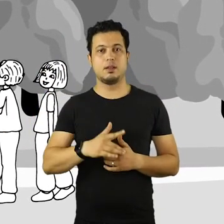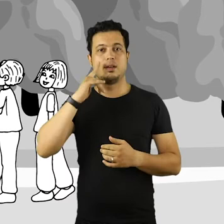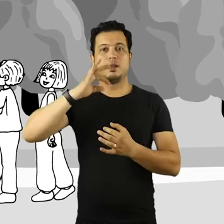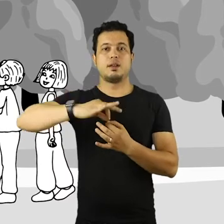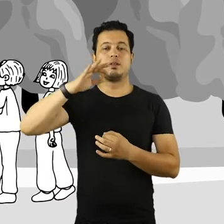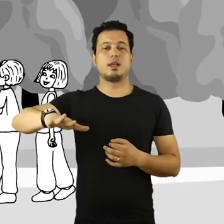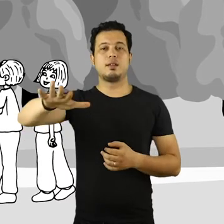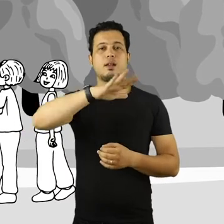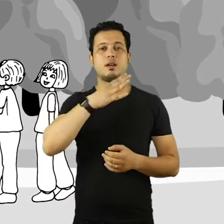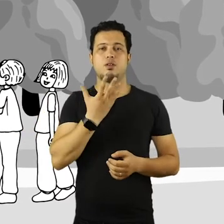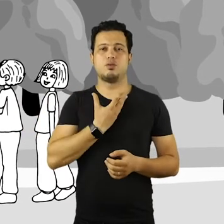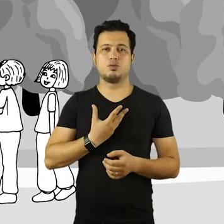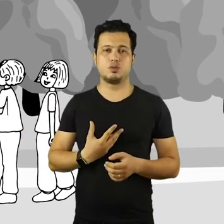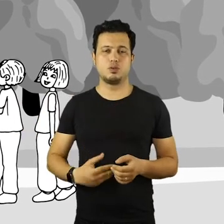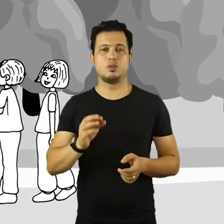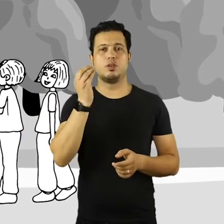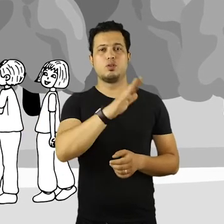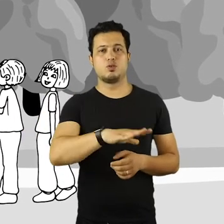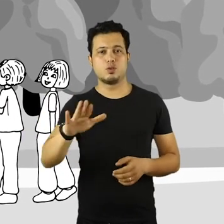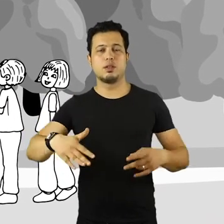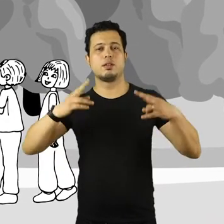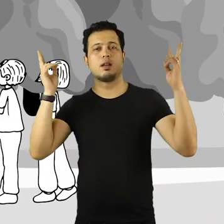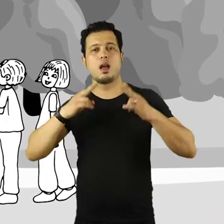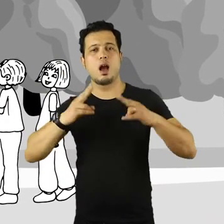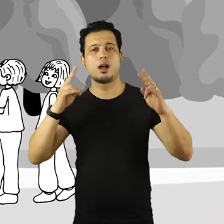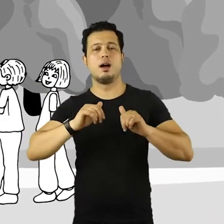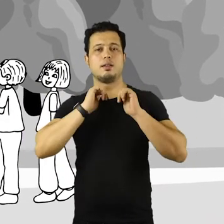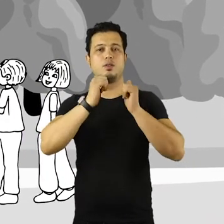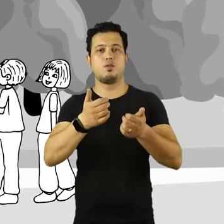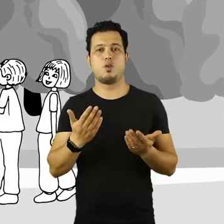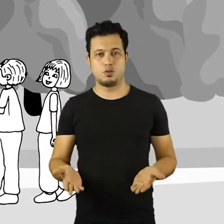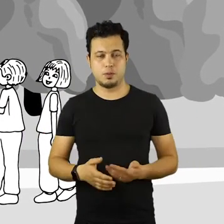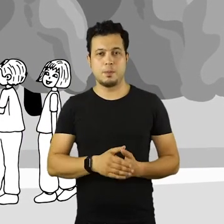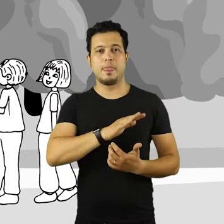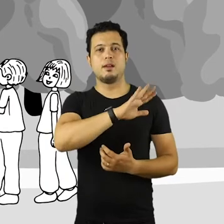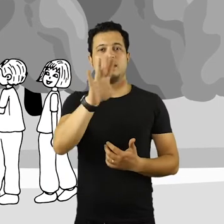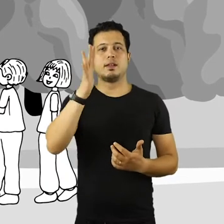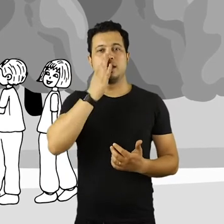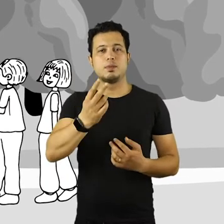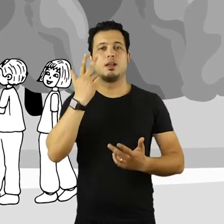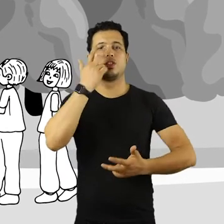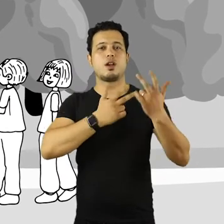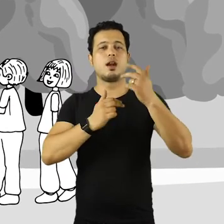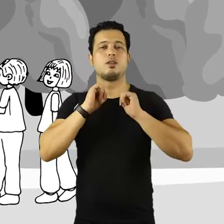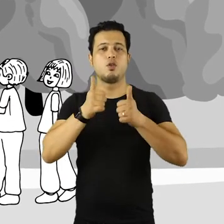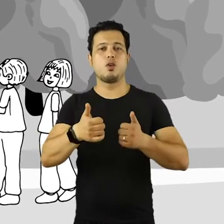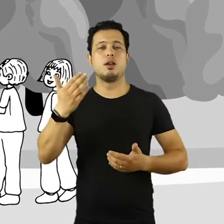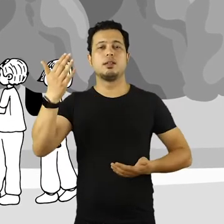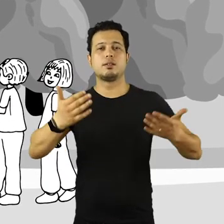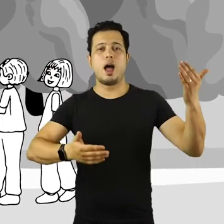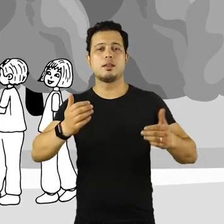üzgündü. Çocukların kahkaha sesleri duyulmuyordu artık. Kimse şarkı söylemiyor, dans